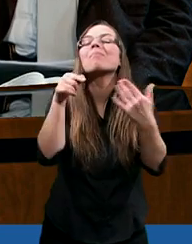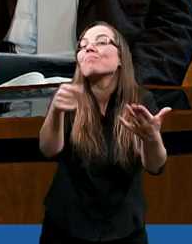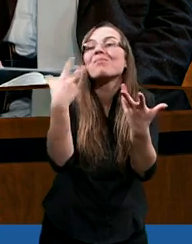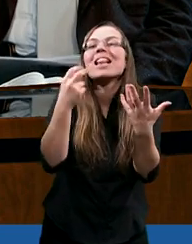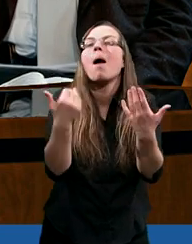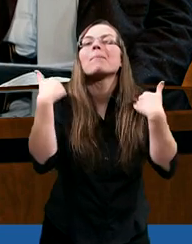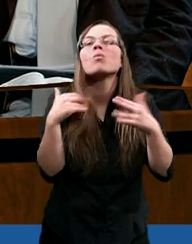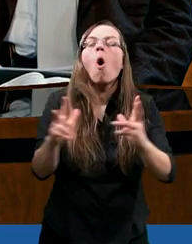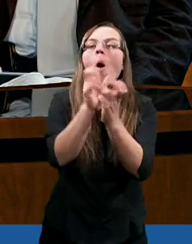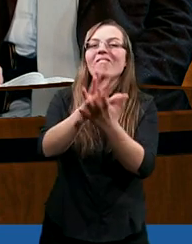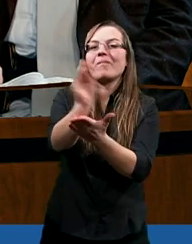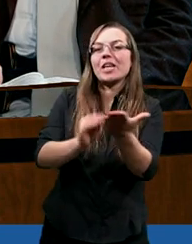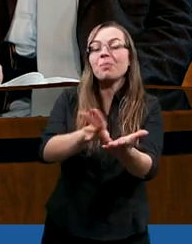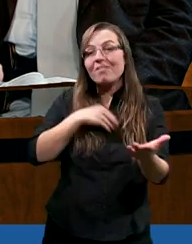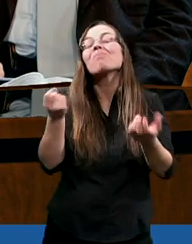objawił.